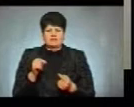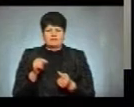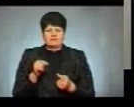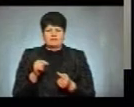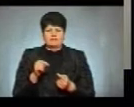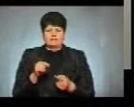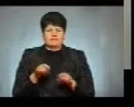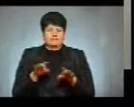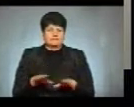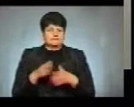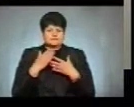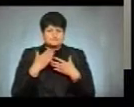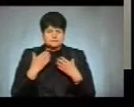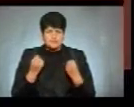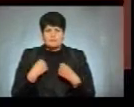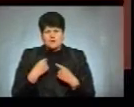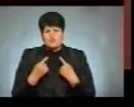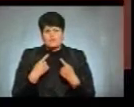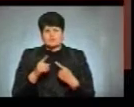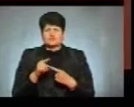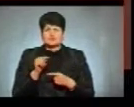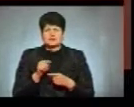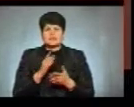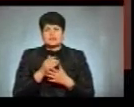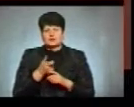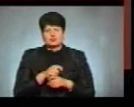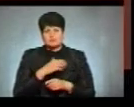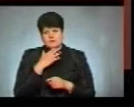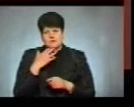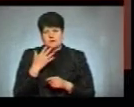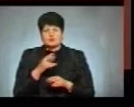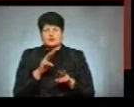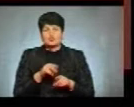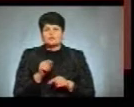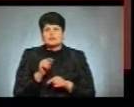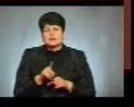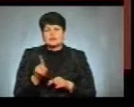ми говорили, що таких є дуже багато з огляду на